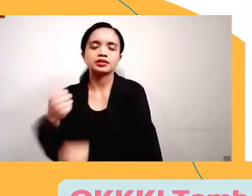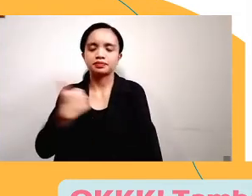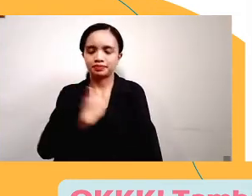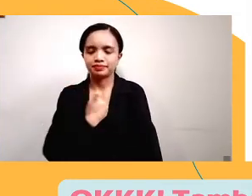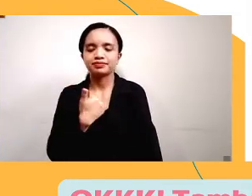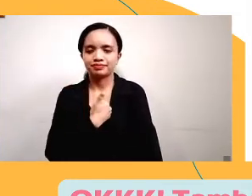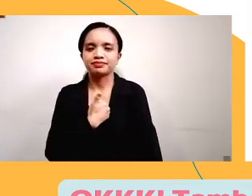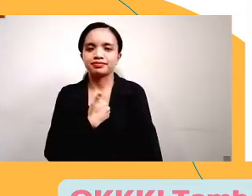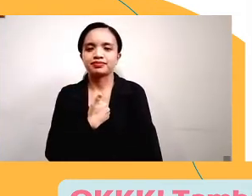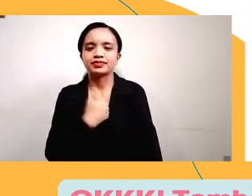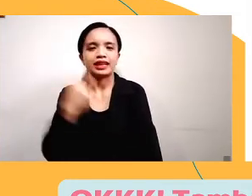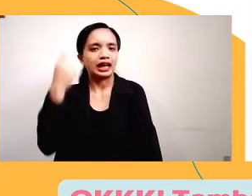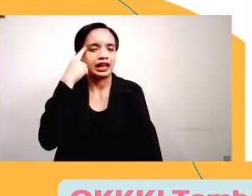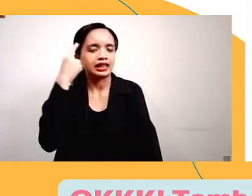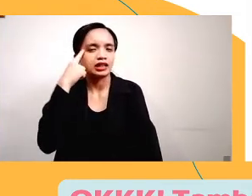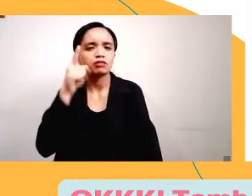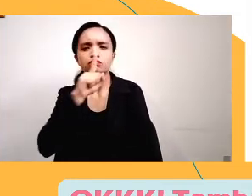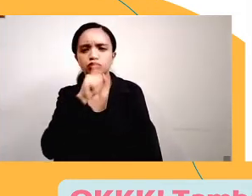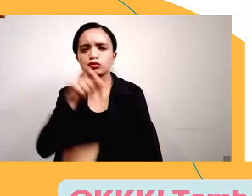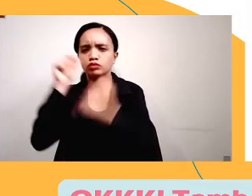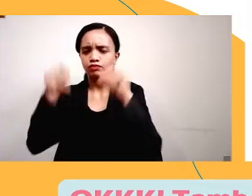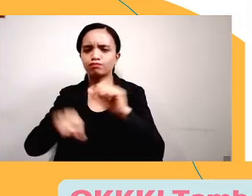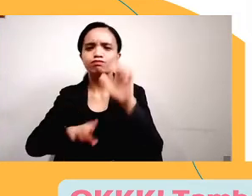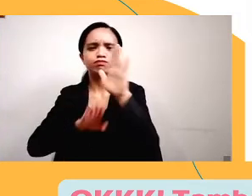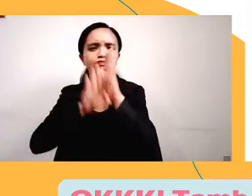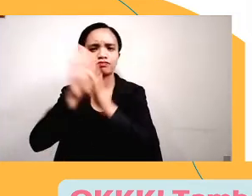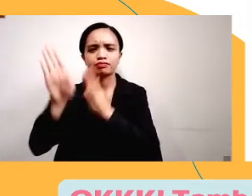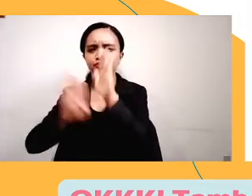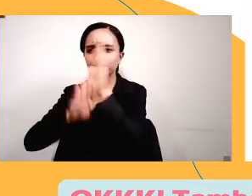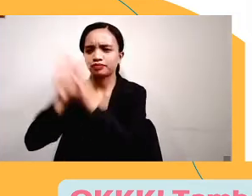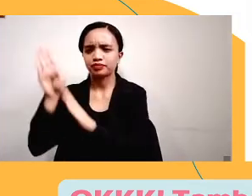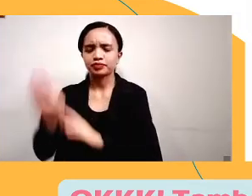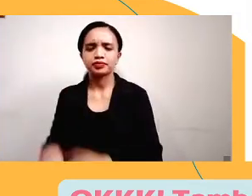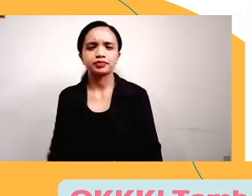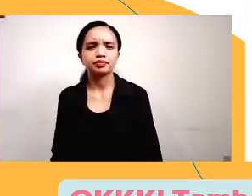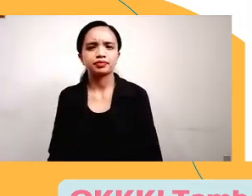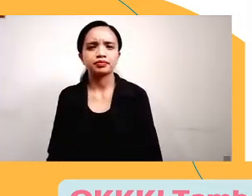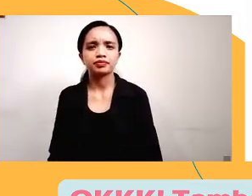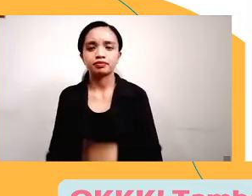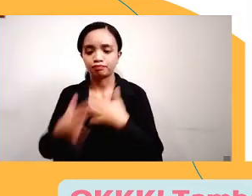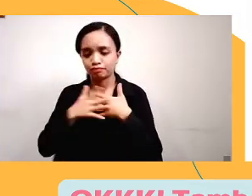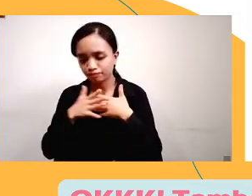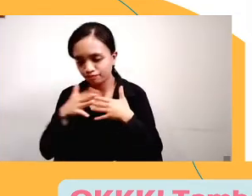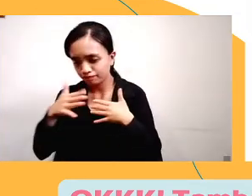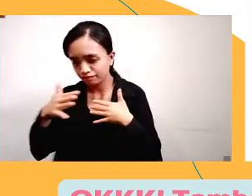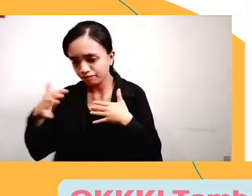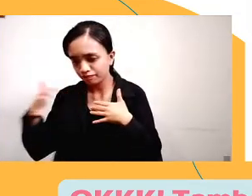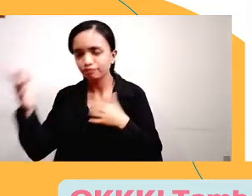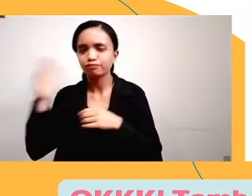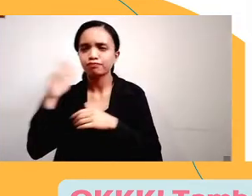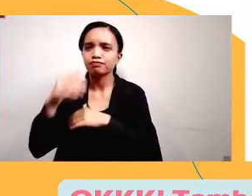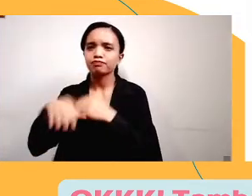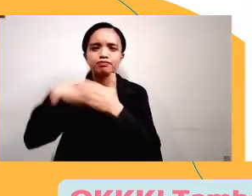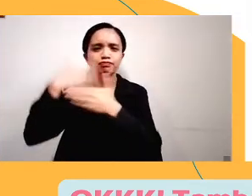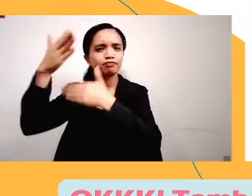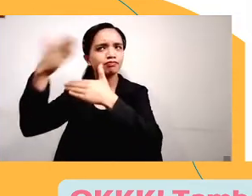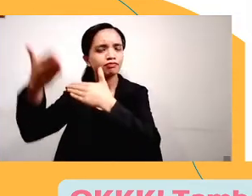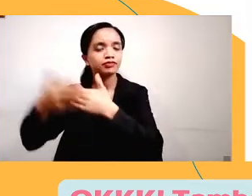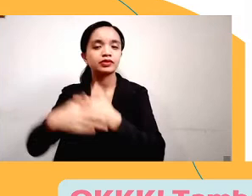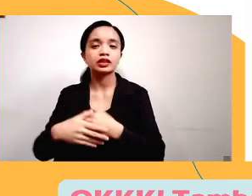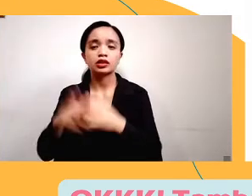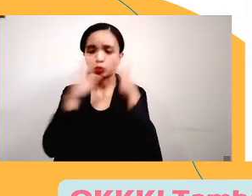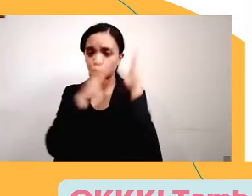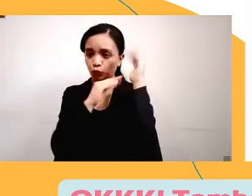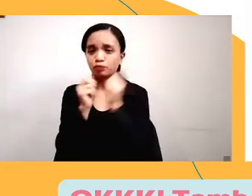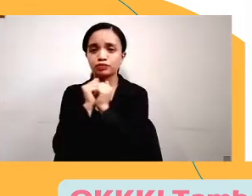na I think madi-develop niyo pa talaga ito sa palipas pa ng panahon. At hopefully itong mga ginagawa nating programa para sa